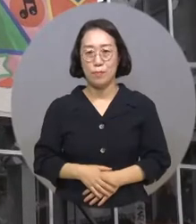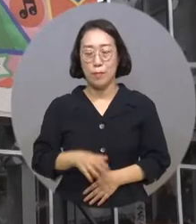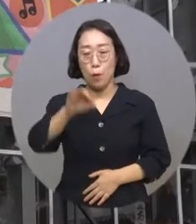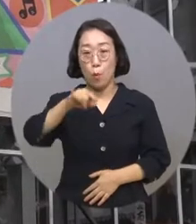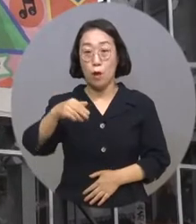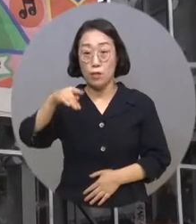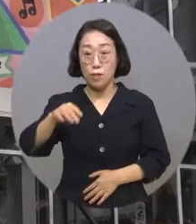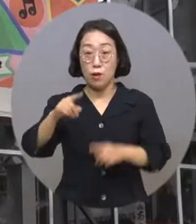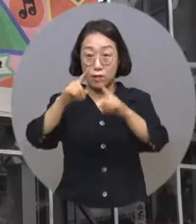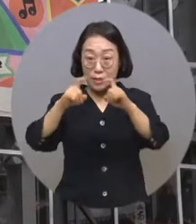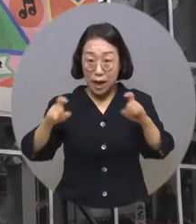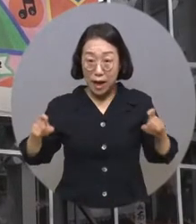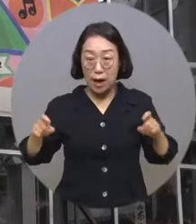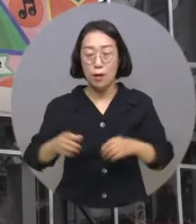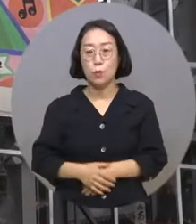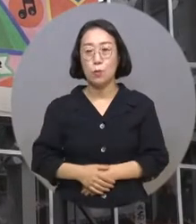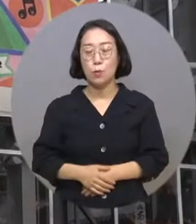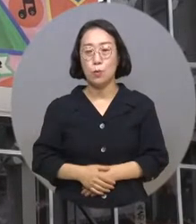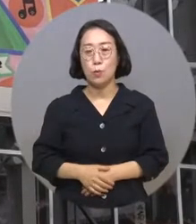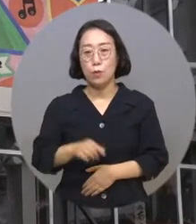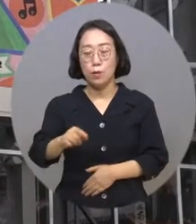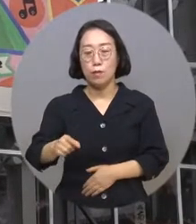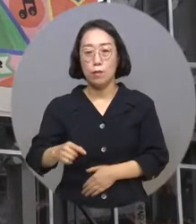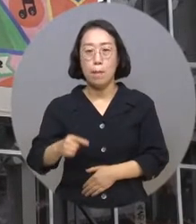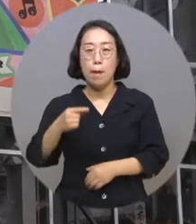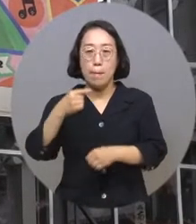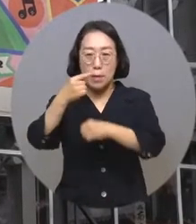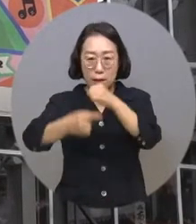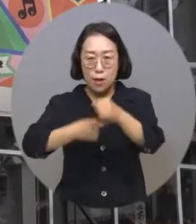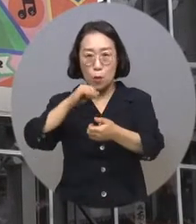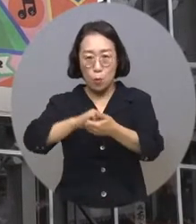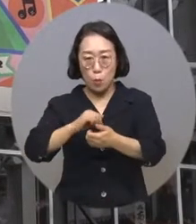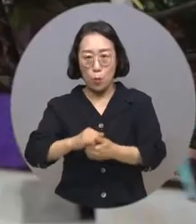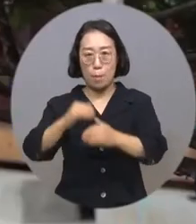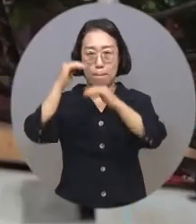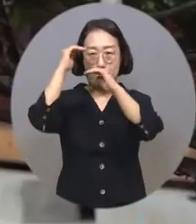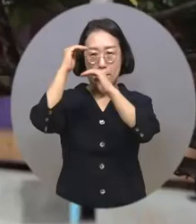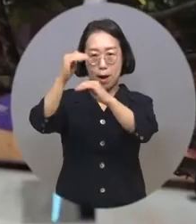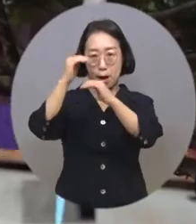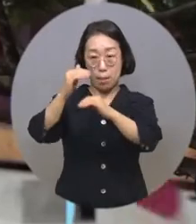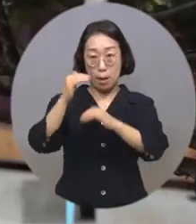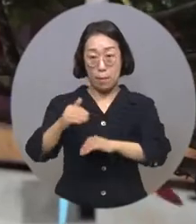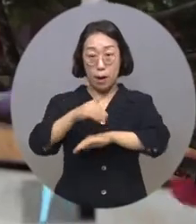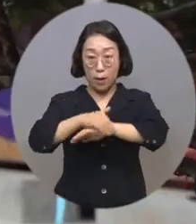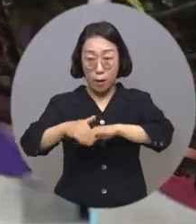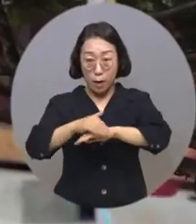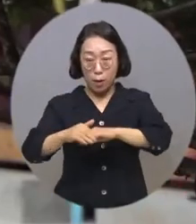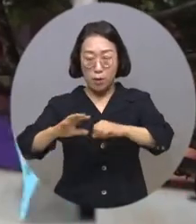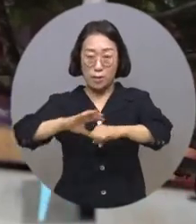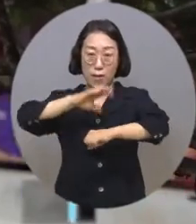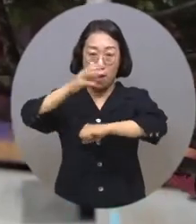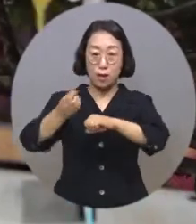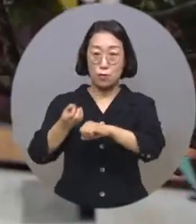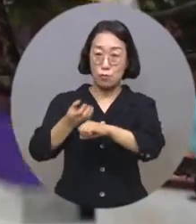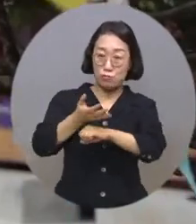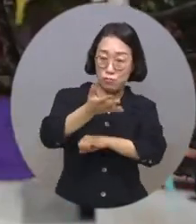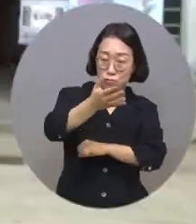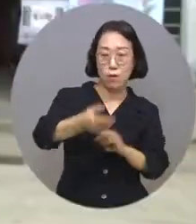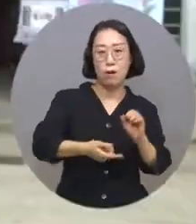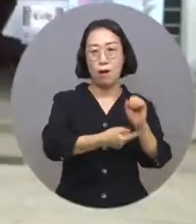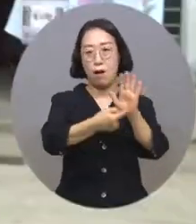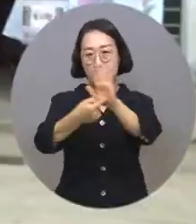월정사와 문수청소년회는 매년 단계별로 성장하는 청사진을 그려 세계적인 명상대회로 발전시켜 나간다는